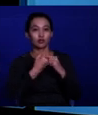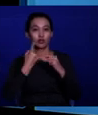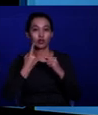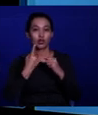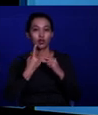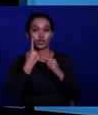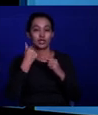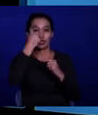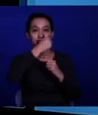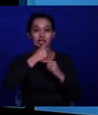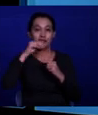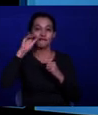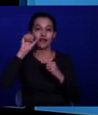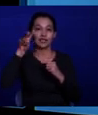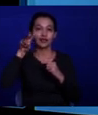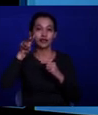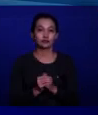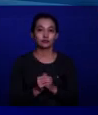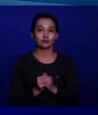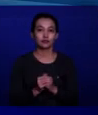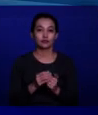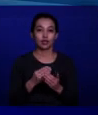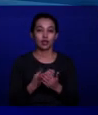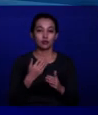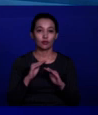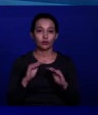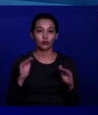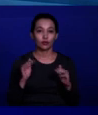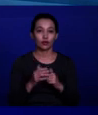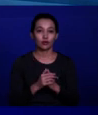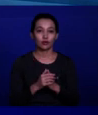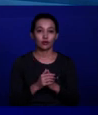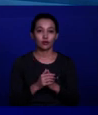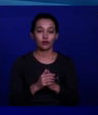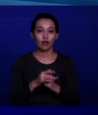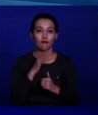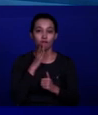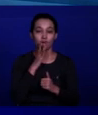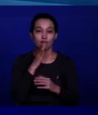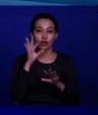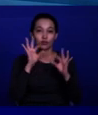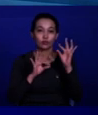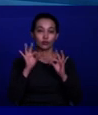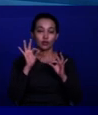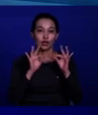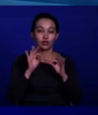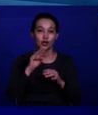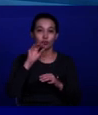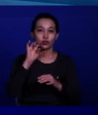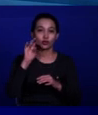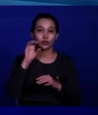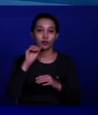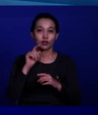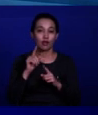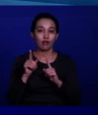yil fasllari hosil bo'ladi. Mana aziz o'quvchilar, vaqt o'lchov birliklari orasidagi munosabat